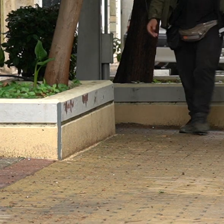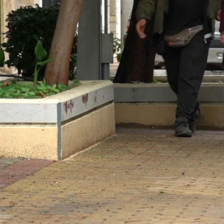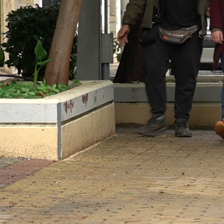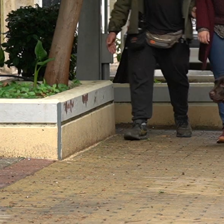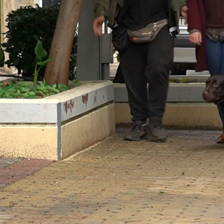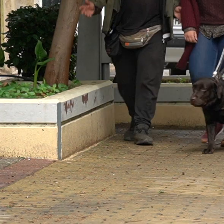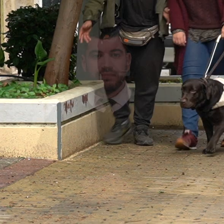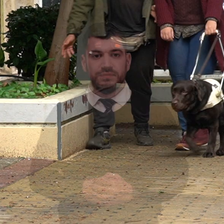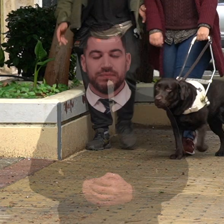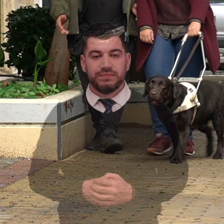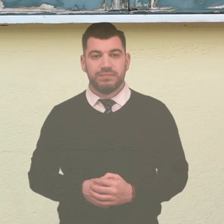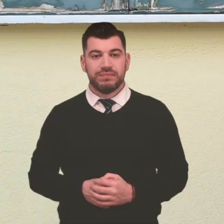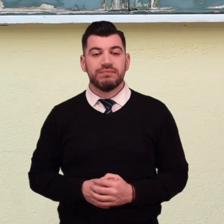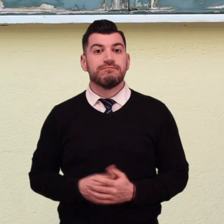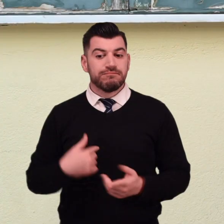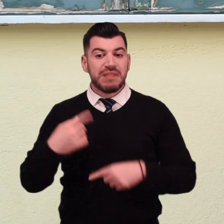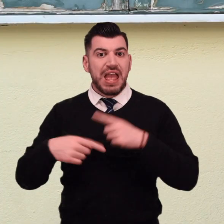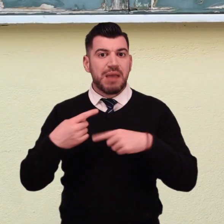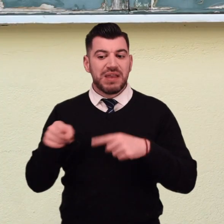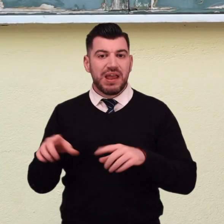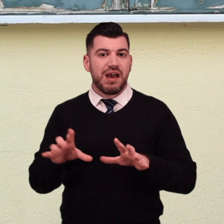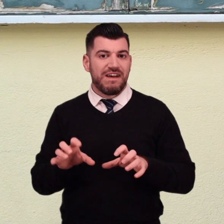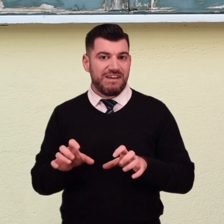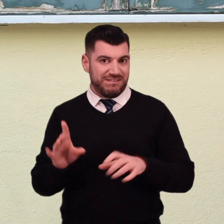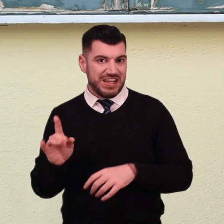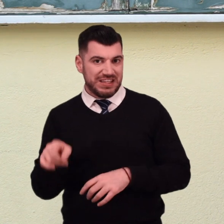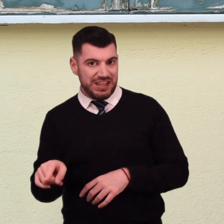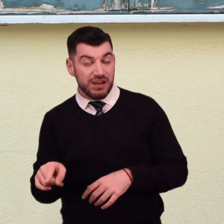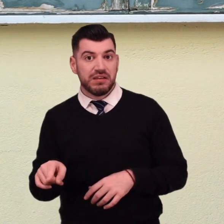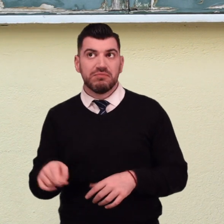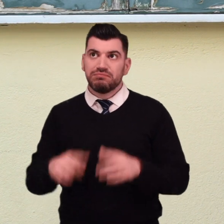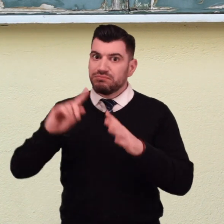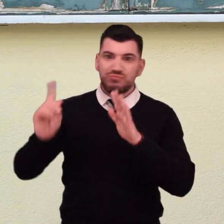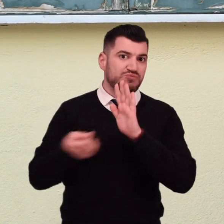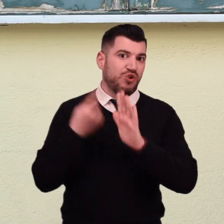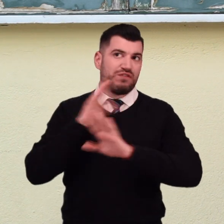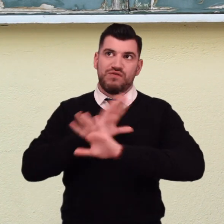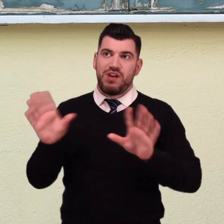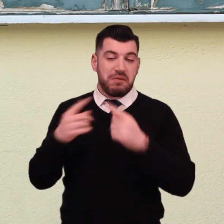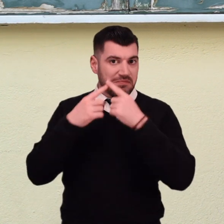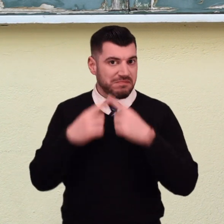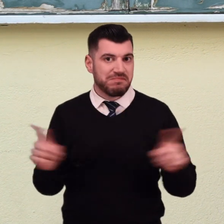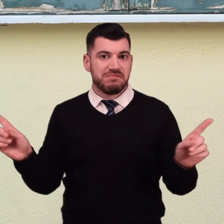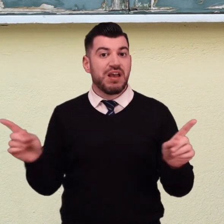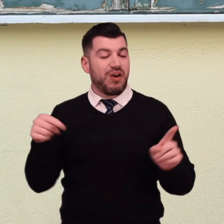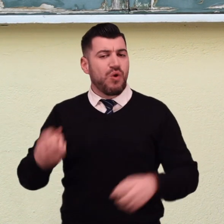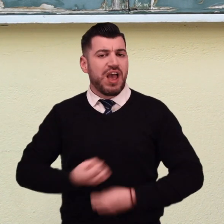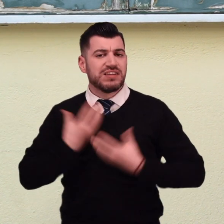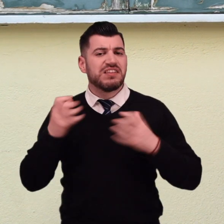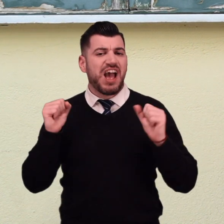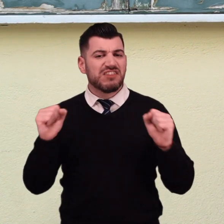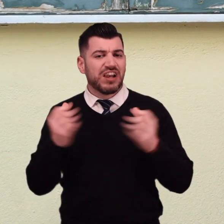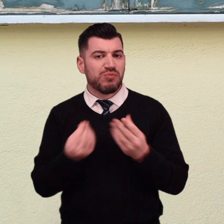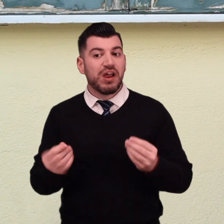Η εμπειρία μου με την Τζο ήταν πρωτόγνωρη. Παρ' όλα αυτά ένιωσα απόλυτα ασφαλής και νομίζω ότι ο Βαγγέλης με έπεισε. Τελικά θα